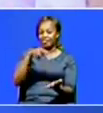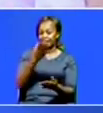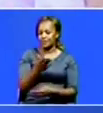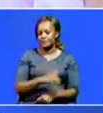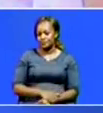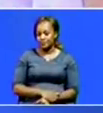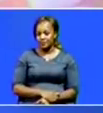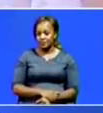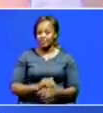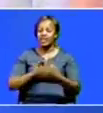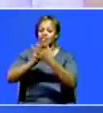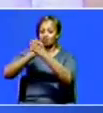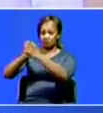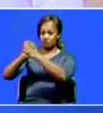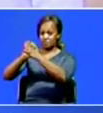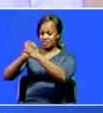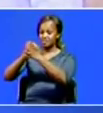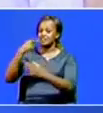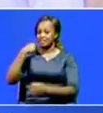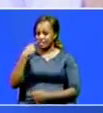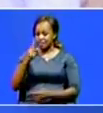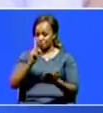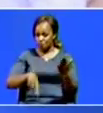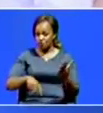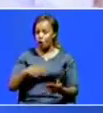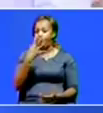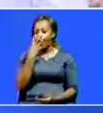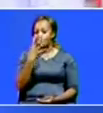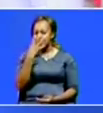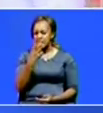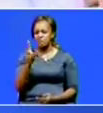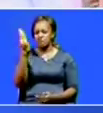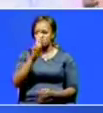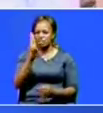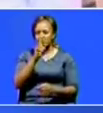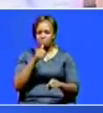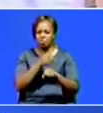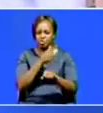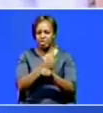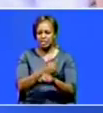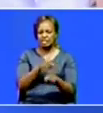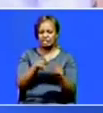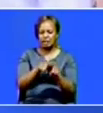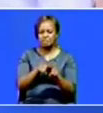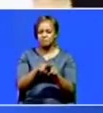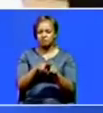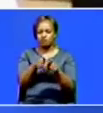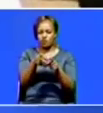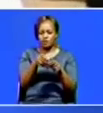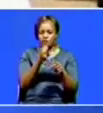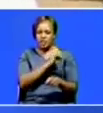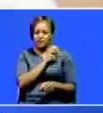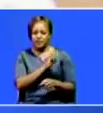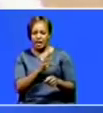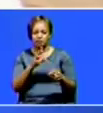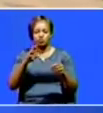Wadau wa Jubilee waliteta kwamba wana ODM walitumia vitisho na fujo kwa wafuasi wa mgombea wao McDonald Mariga na hata kutoa changamoto kwa